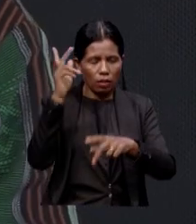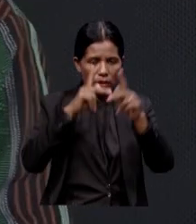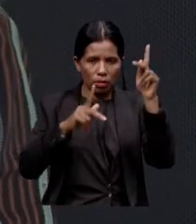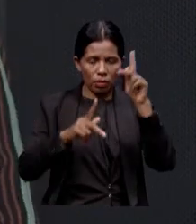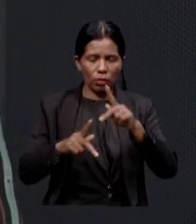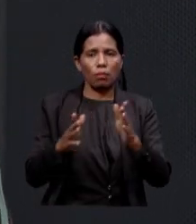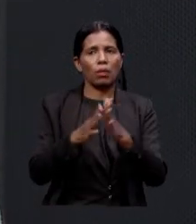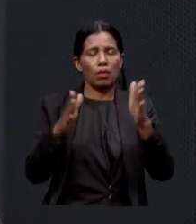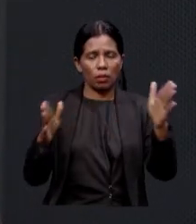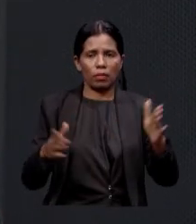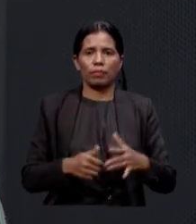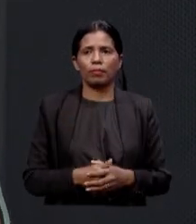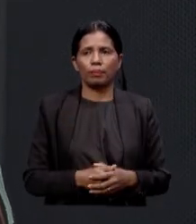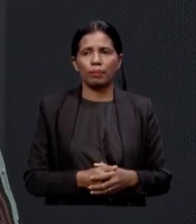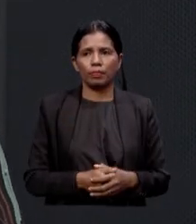integrado.